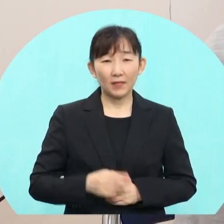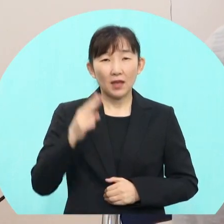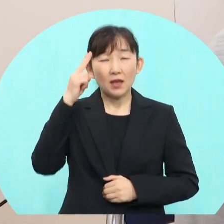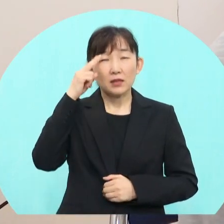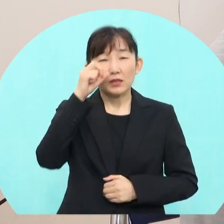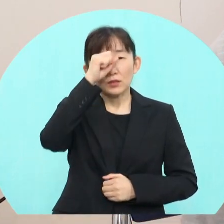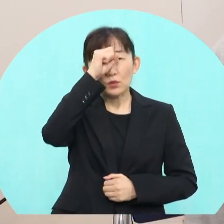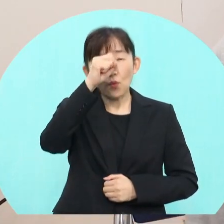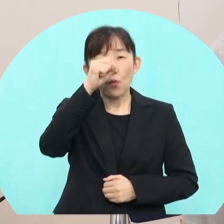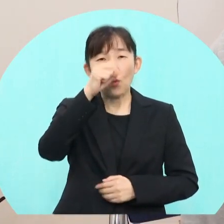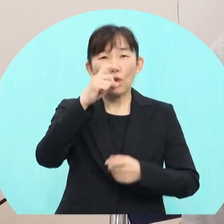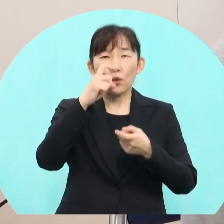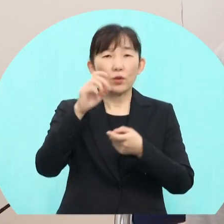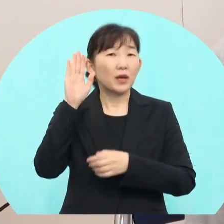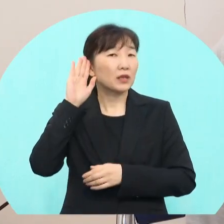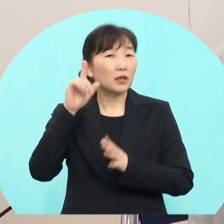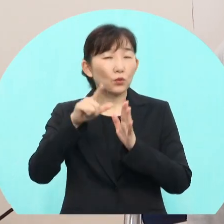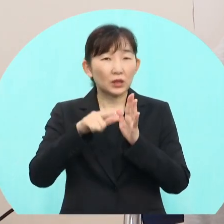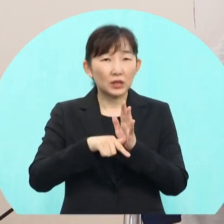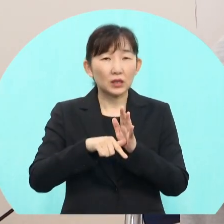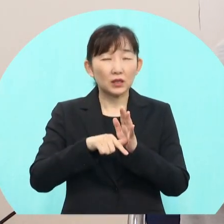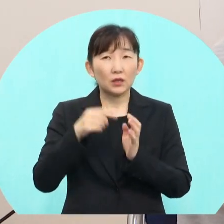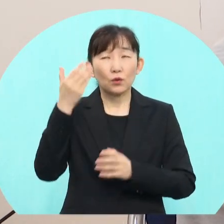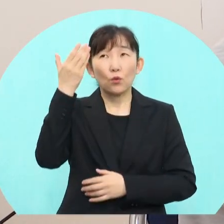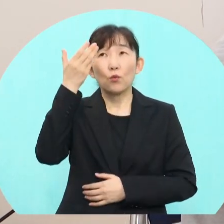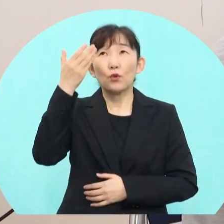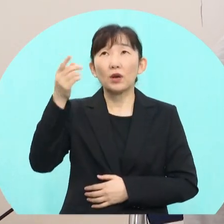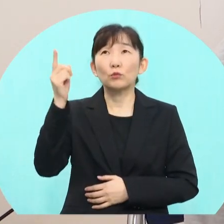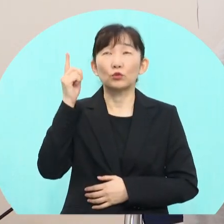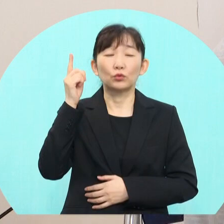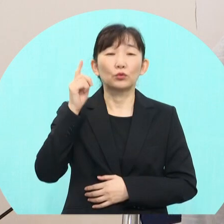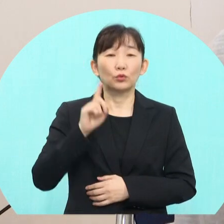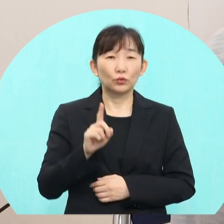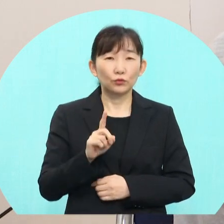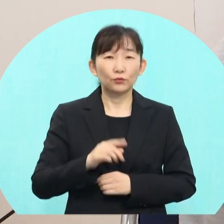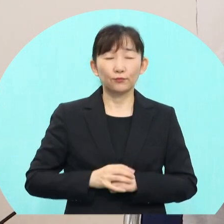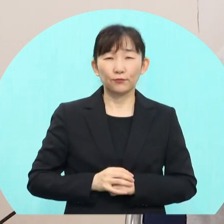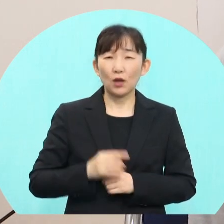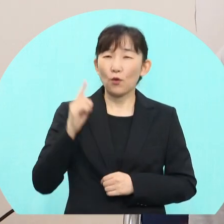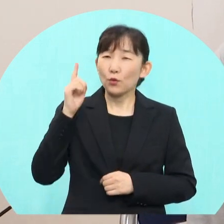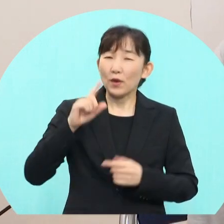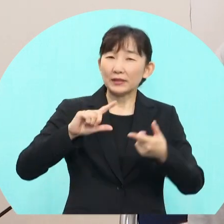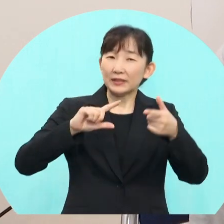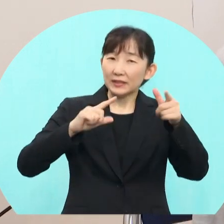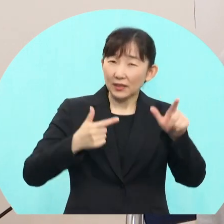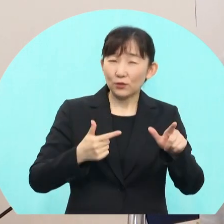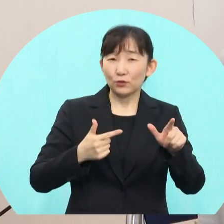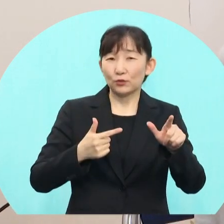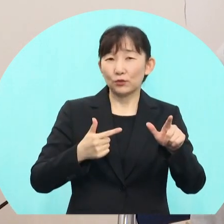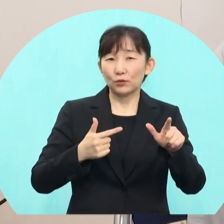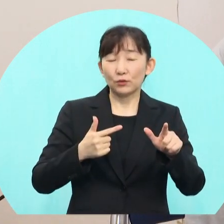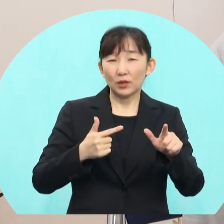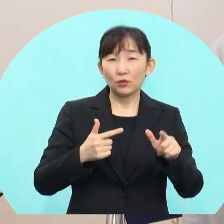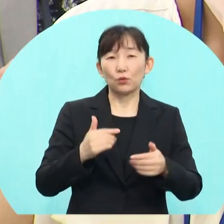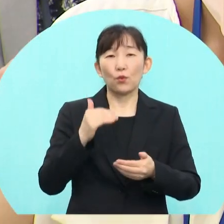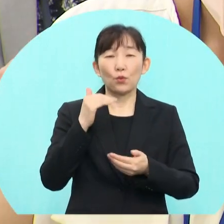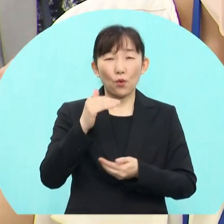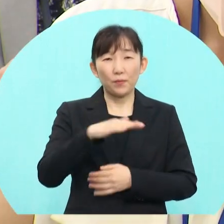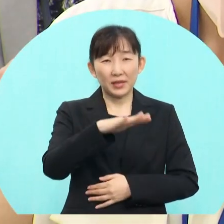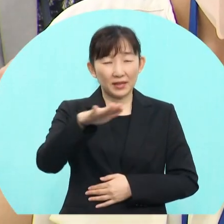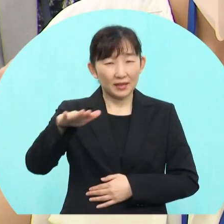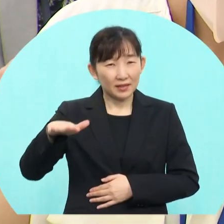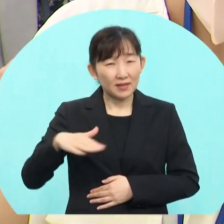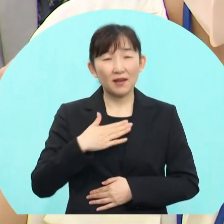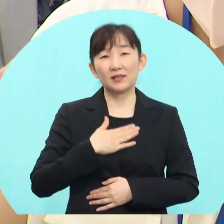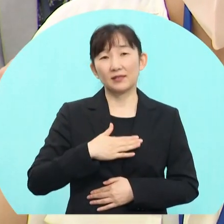認知症って聞いた時に思い浮かぶものとはちょっと違うんだよっていうところをみんな